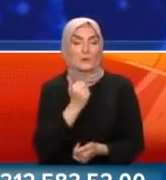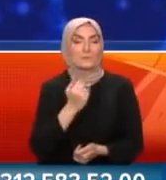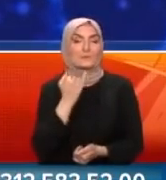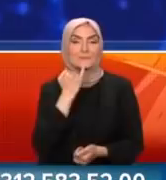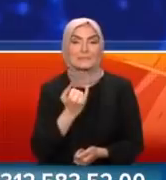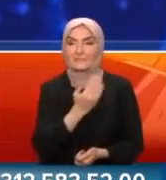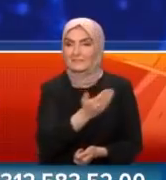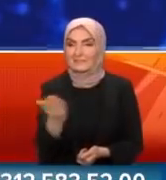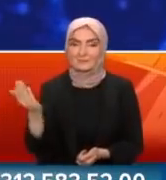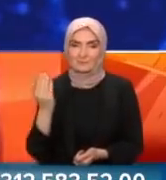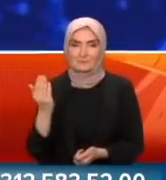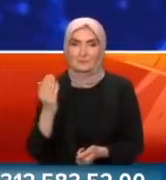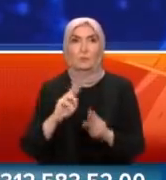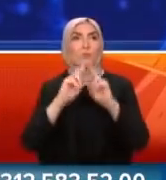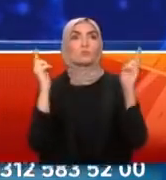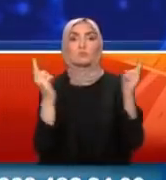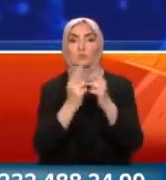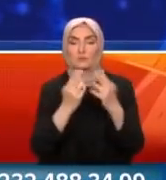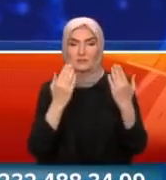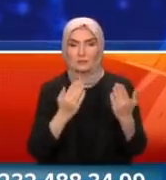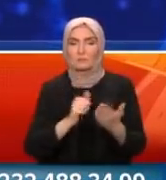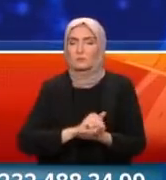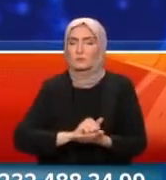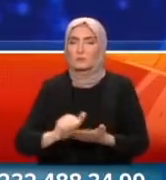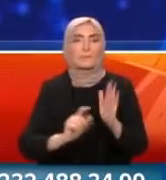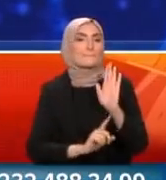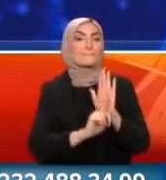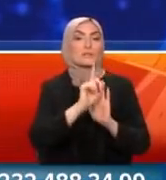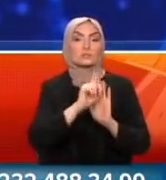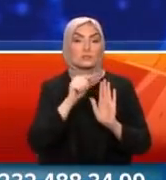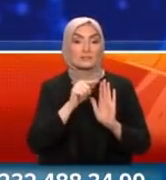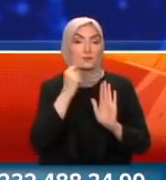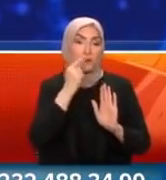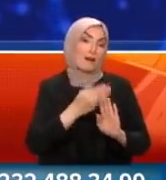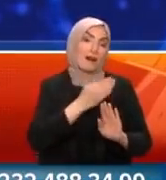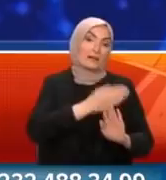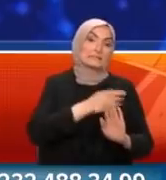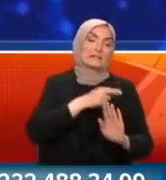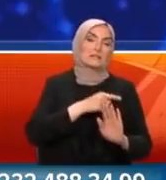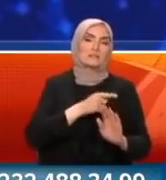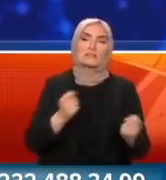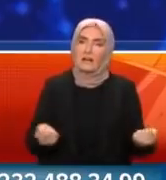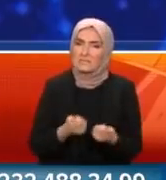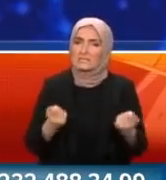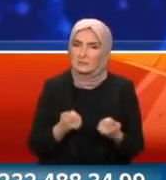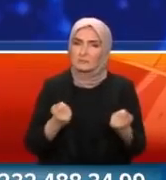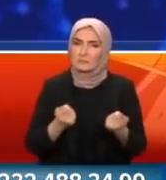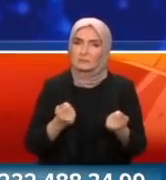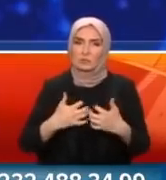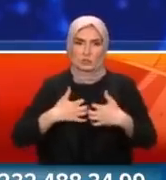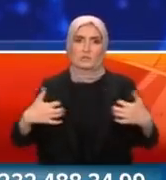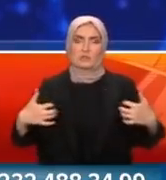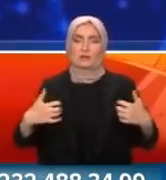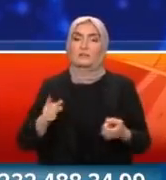dünyada bütün başarıların arkasında da Azim cesaret ve